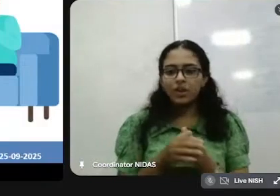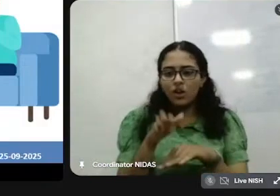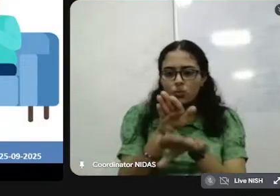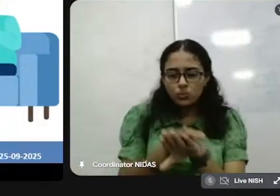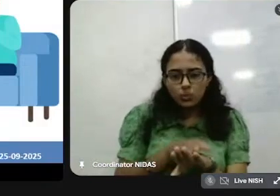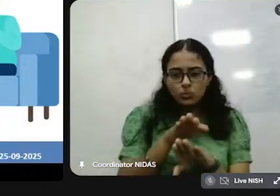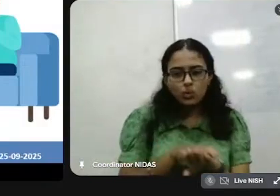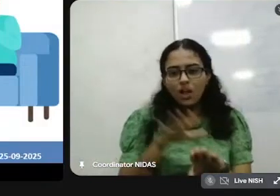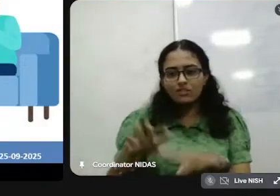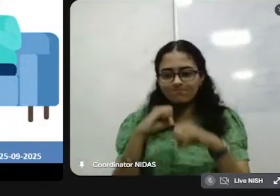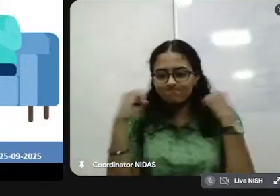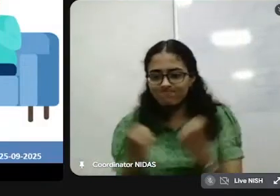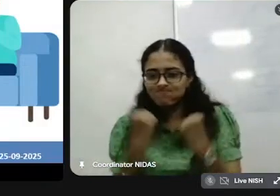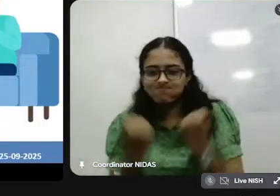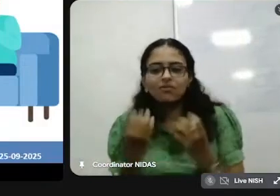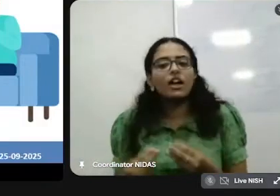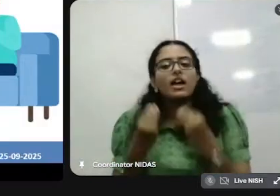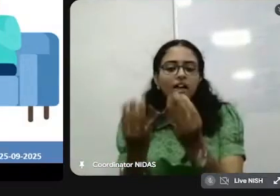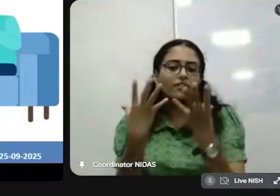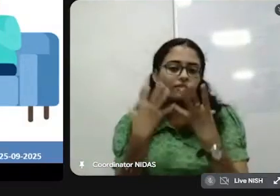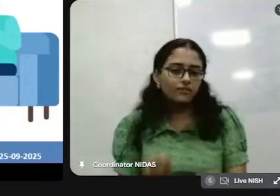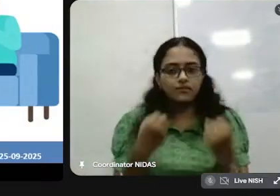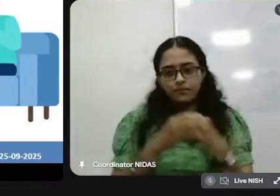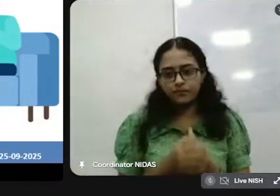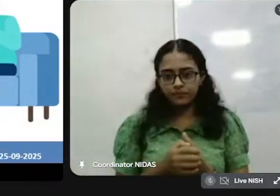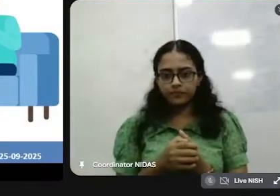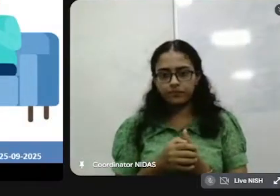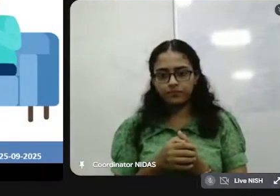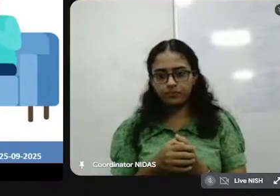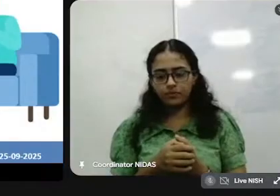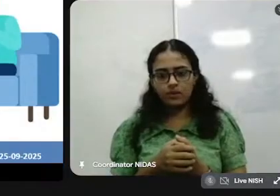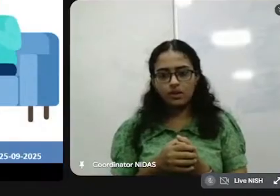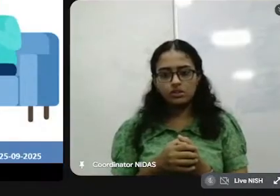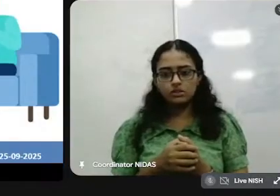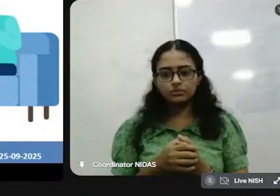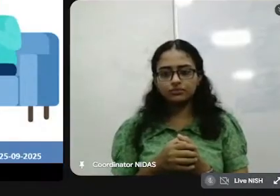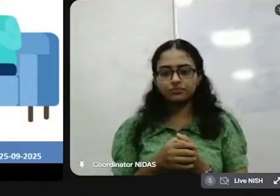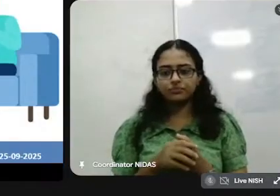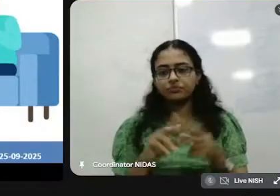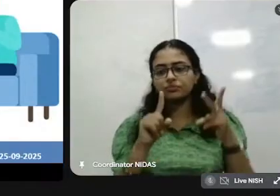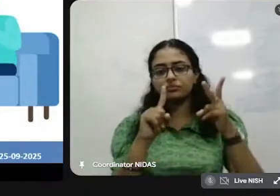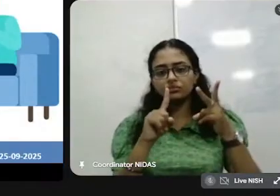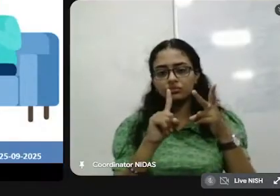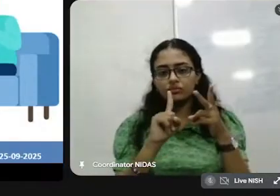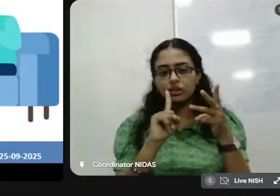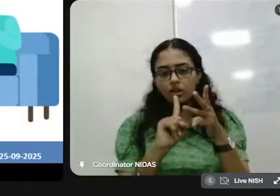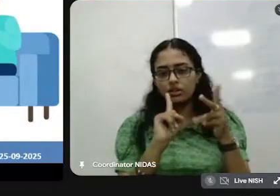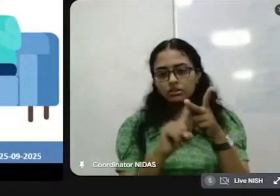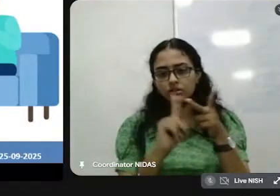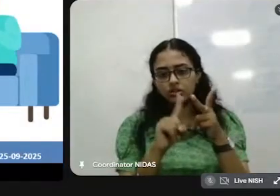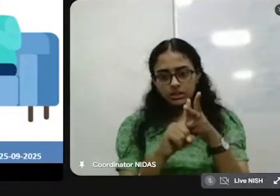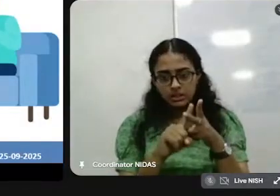അവരെ ആക്ടിവേറ്റ് ചെയ്തുകൊണ്ട് വരികയാണ് ബിഹേവിയർ തെറപ്പിയിലൂടെ നമ്മൾ ഒന്നാമതായിട്ട് ലക്ഷ്യമിടുന്നത്. രണ്ടാമതായിട്ട് നമ്മൾ നോക്കുന്നത്